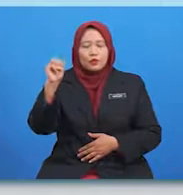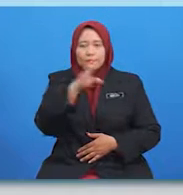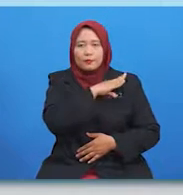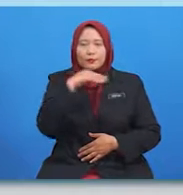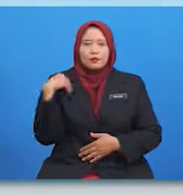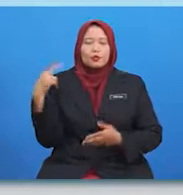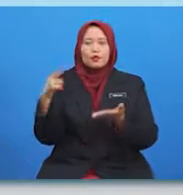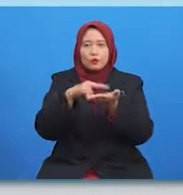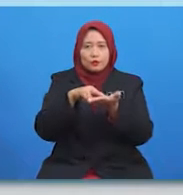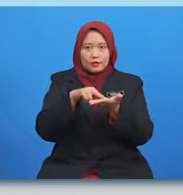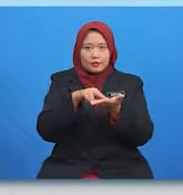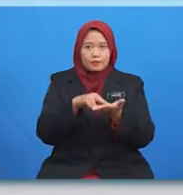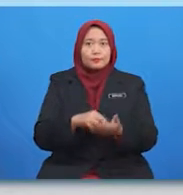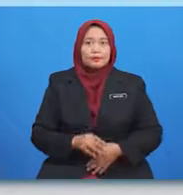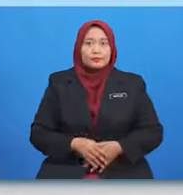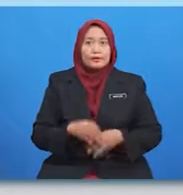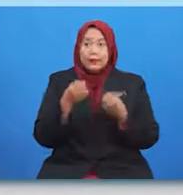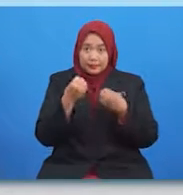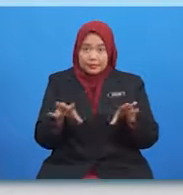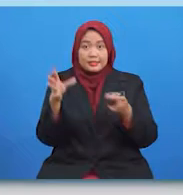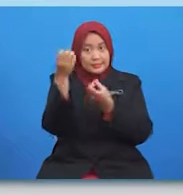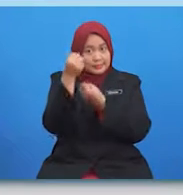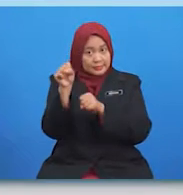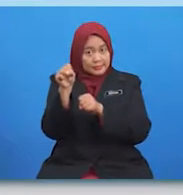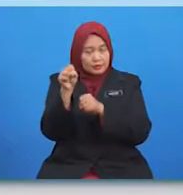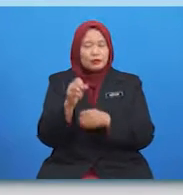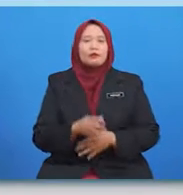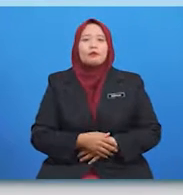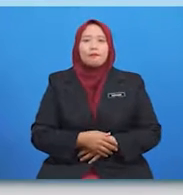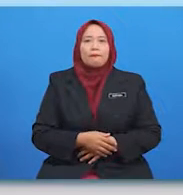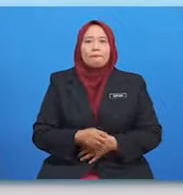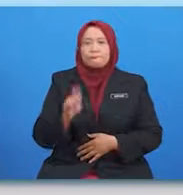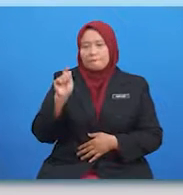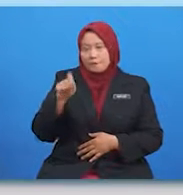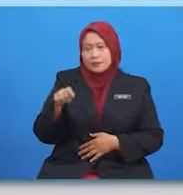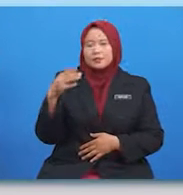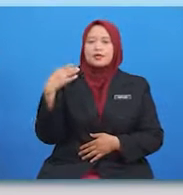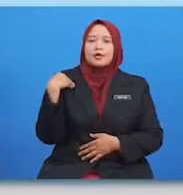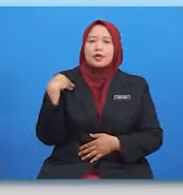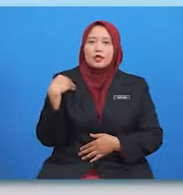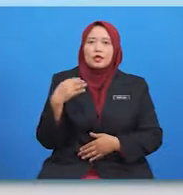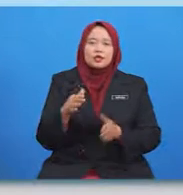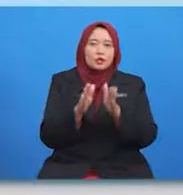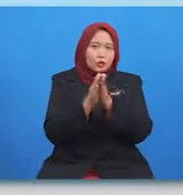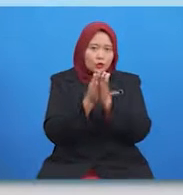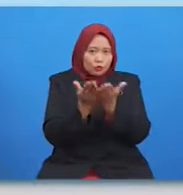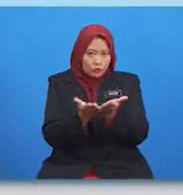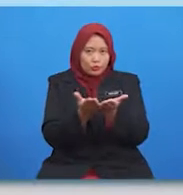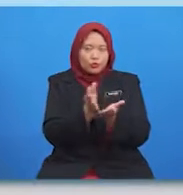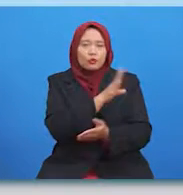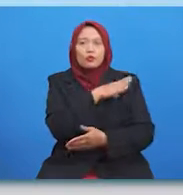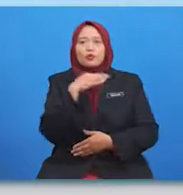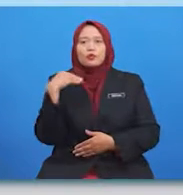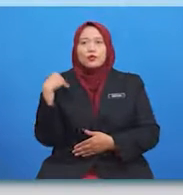Murid-murid dah bersedia? Pastikan murid-murid bersedia dengan buku nota, buku teks